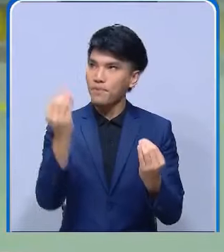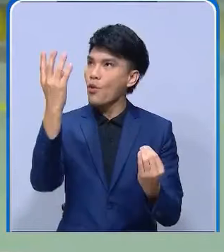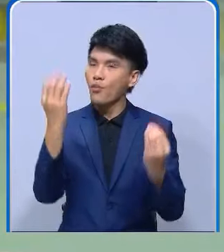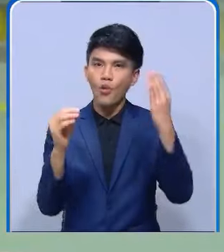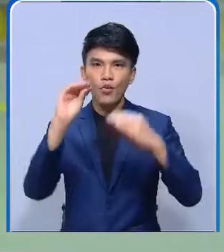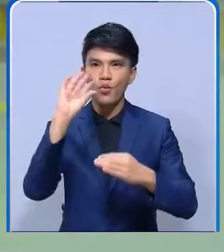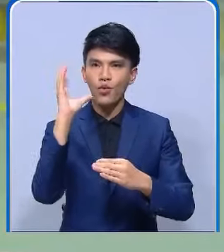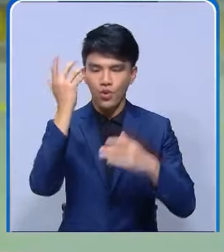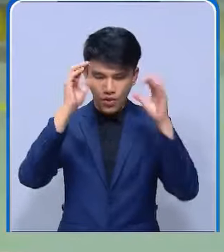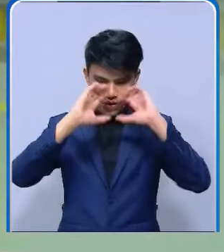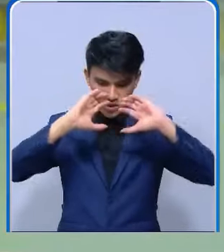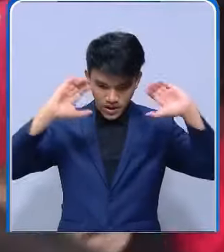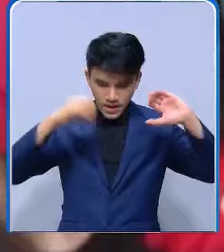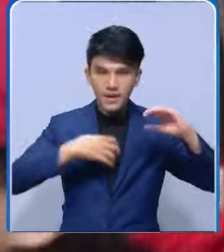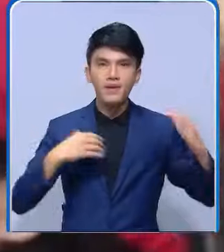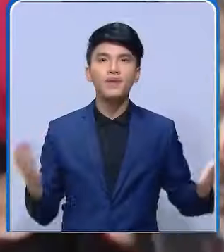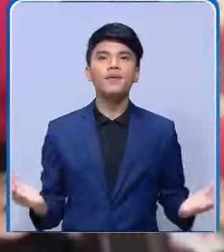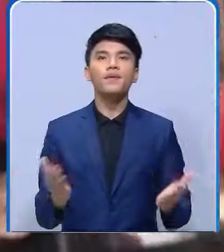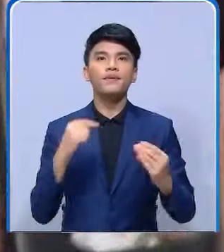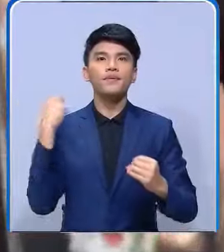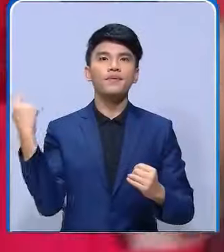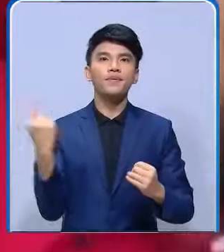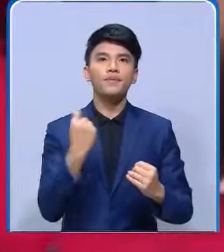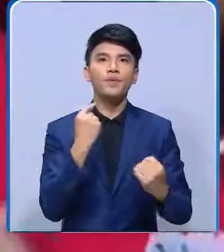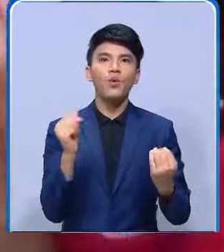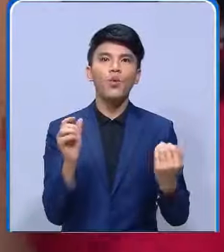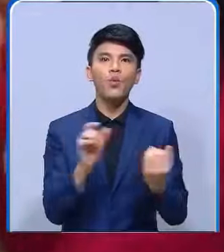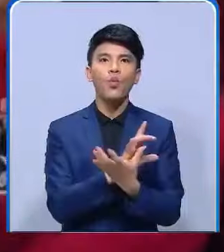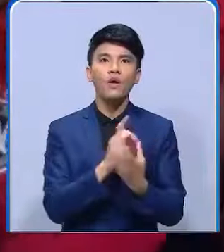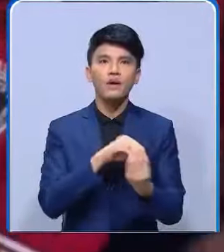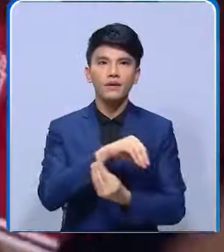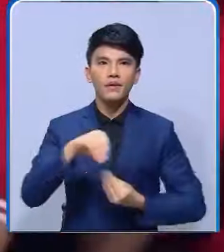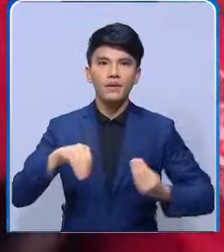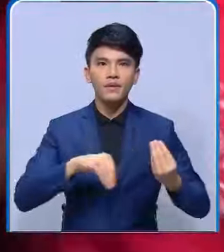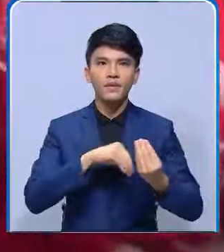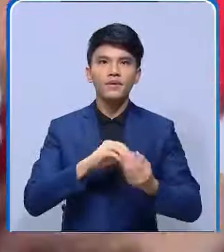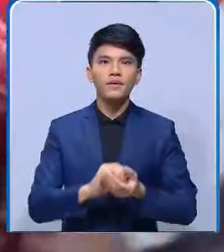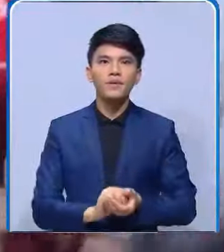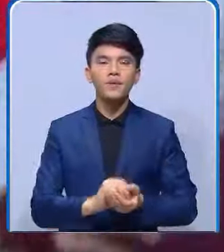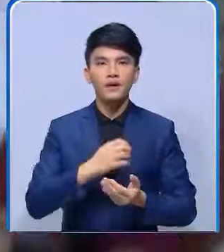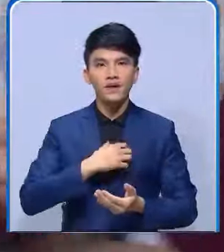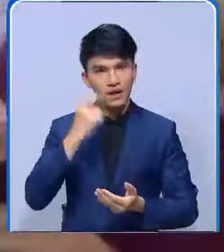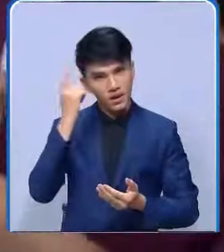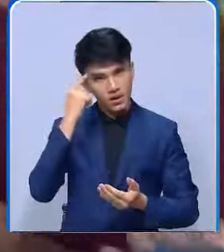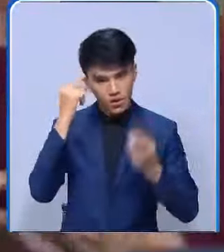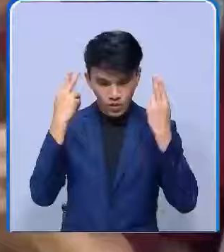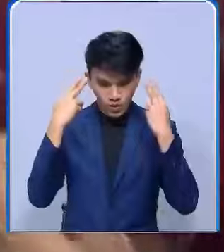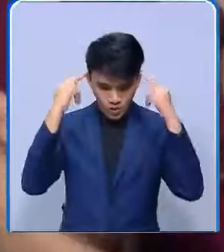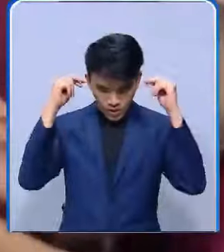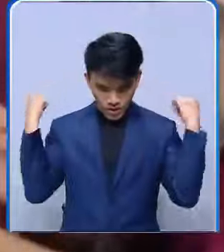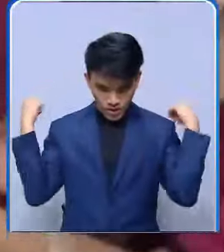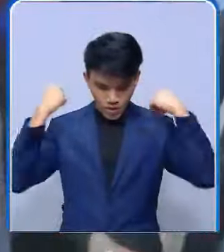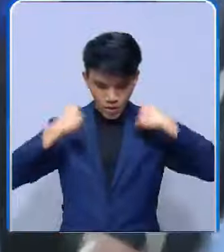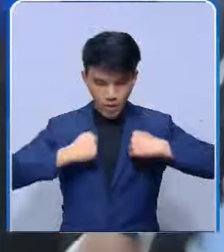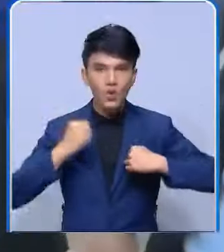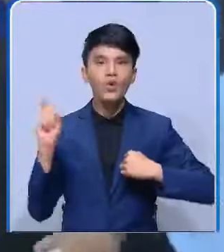ที่รัฐบาลจะชูให้เป็นซอฟต์พาวเวอร์ด้านศิลปะวัฒนธรรมกระตุ้นเศรษฐกิจกันนะคะหลายคนอยากรู้นายกแต่งตัวยังไงนะค